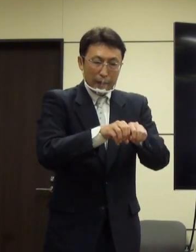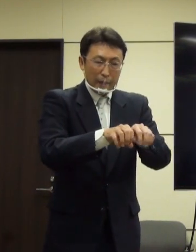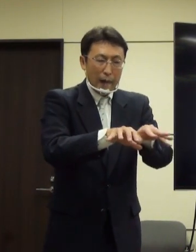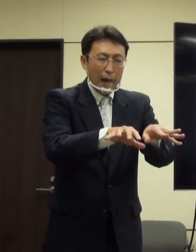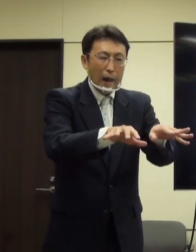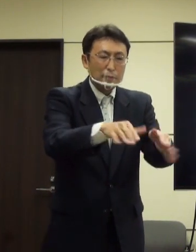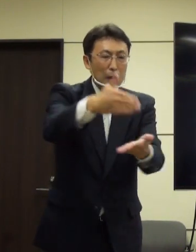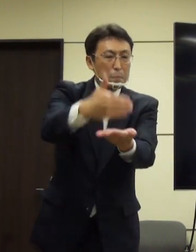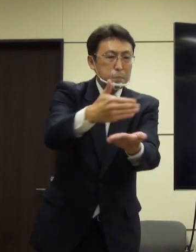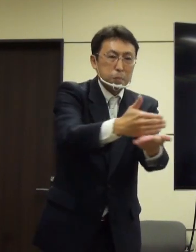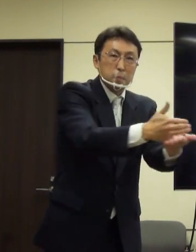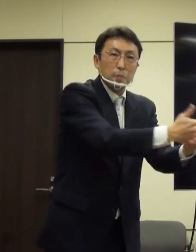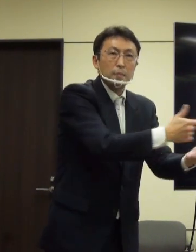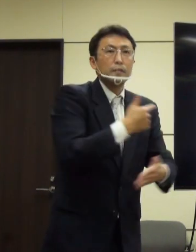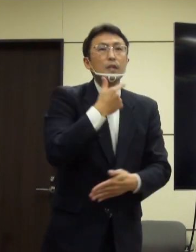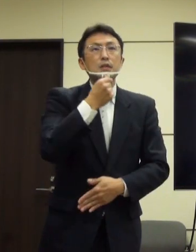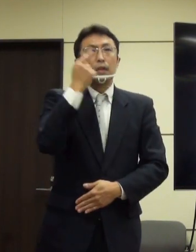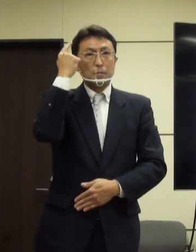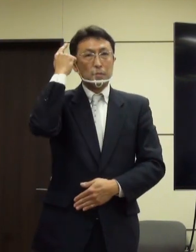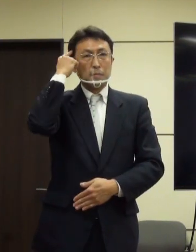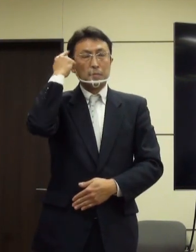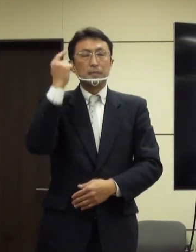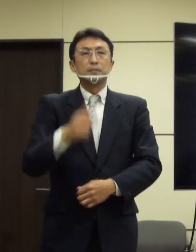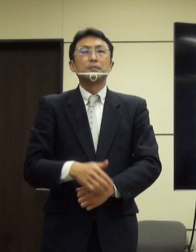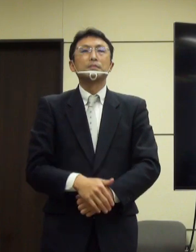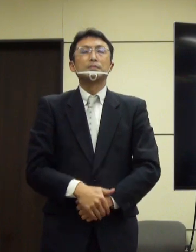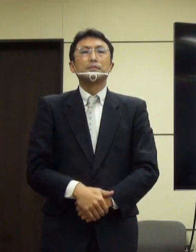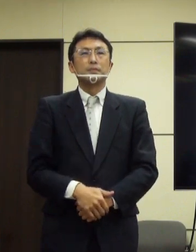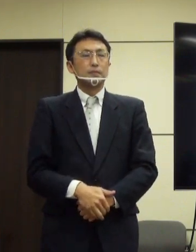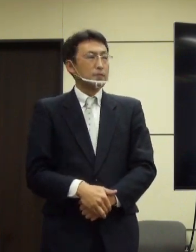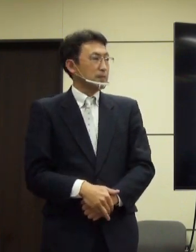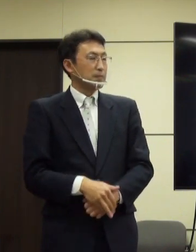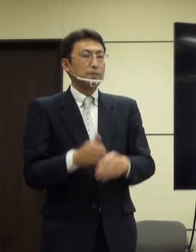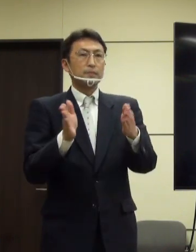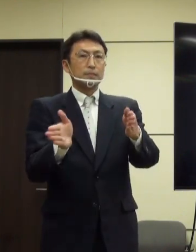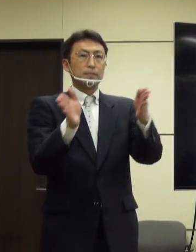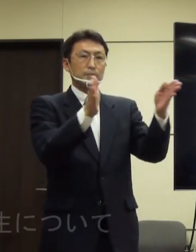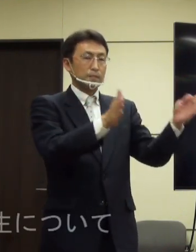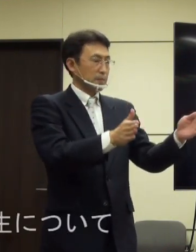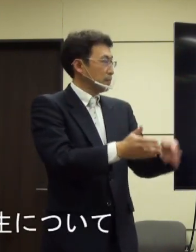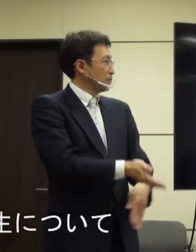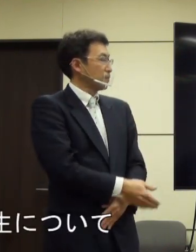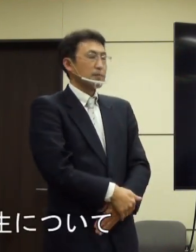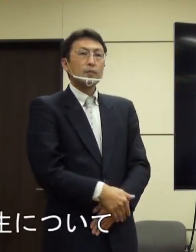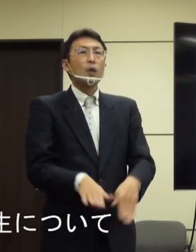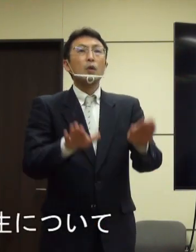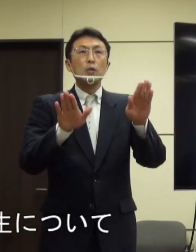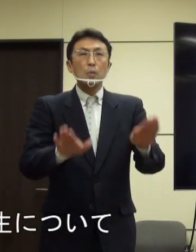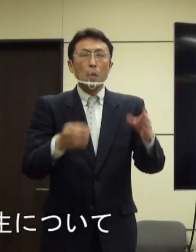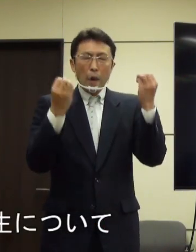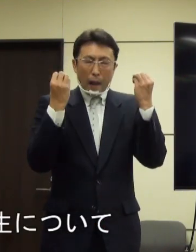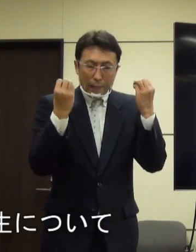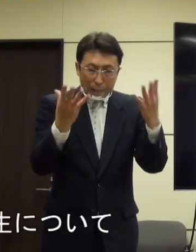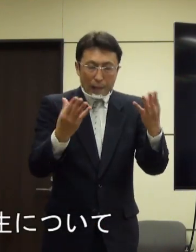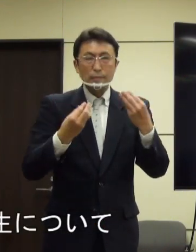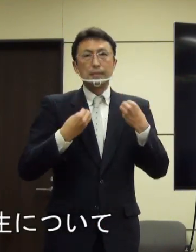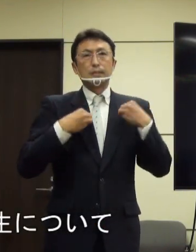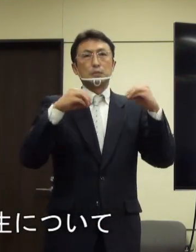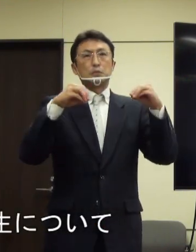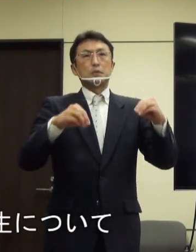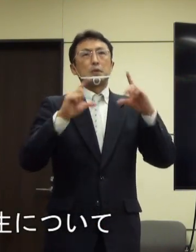思っておりますそして a続いて新たなクラスターの発表させていただきたいと思いますがこれはあの